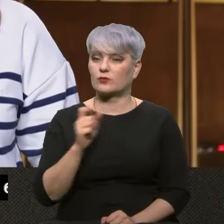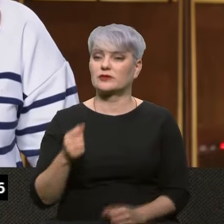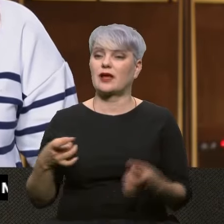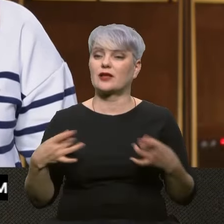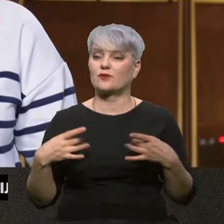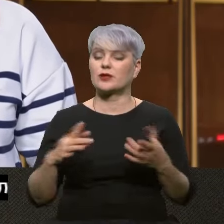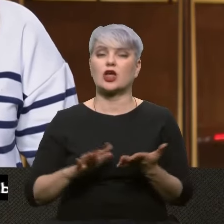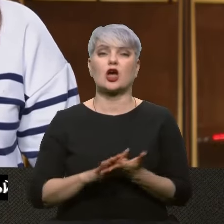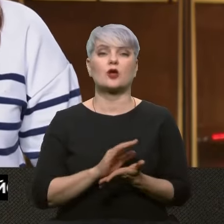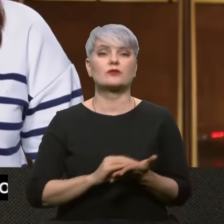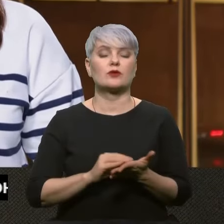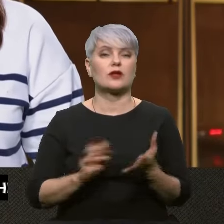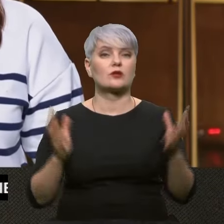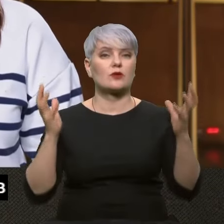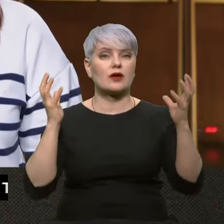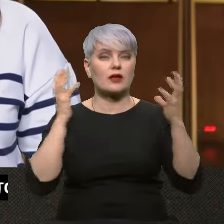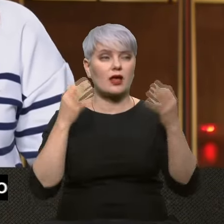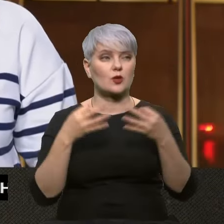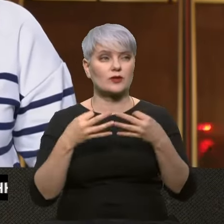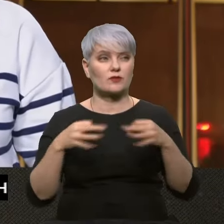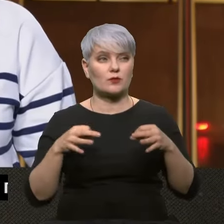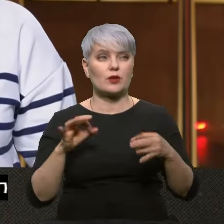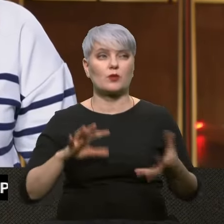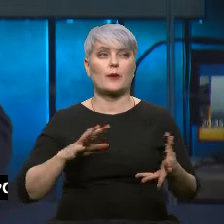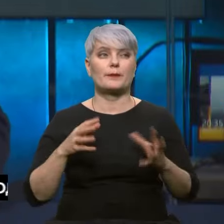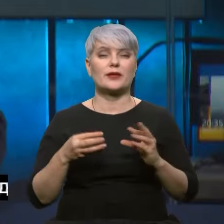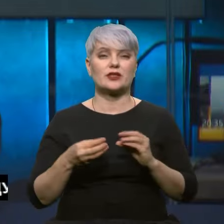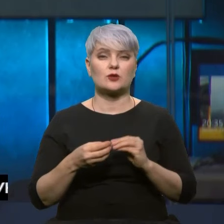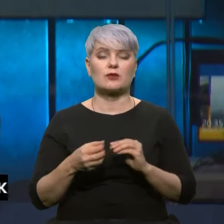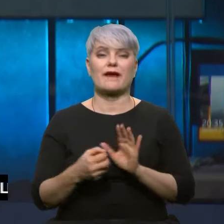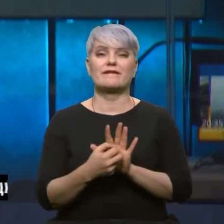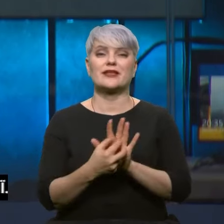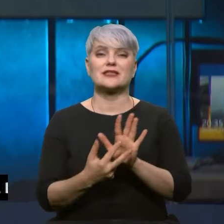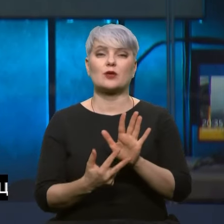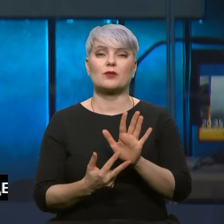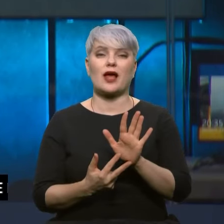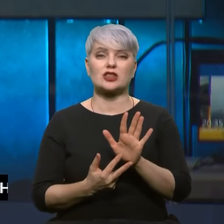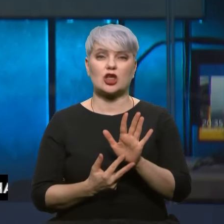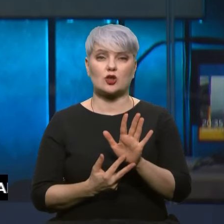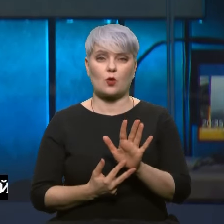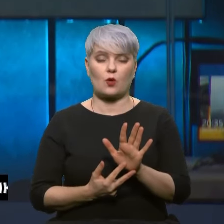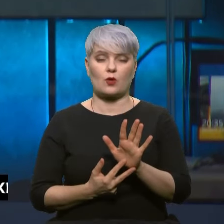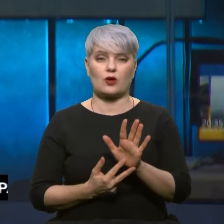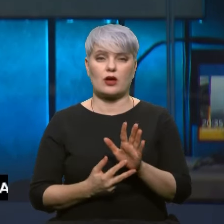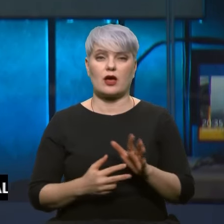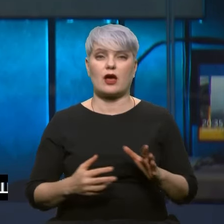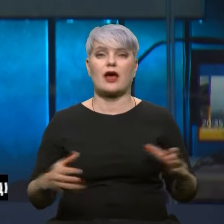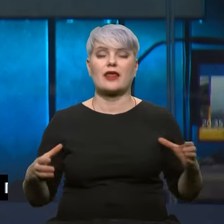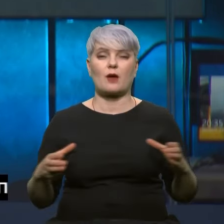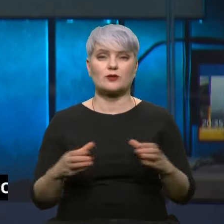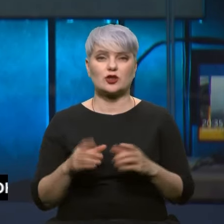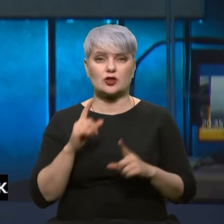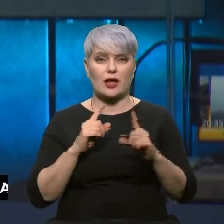кореспондентка Радіо Свобода, про підсумки 18-го Рамштайну. Президент Володимир Зеленський